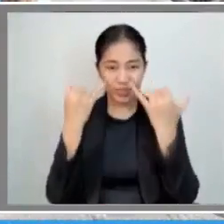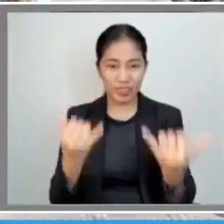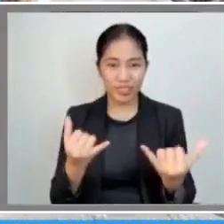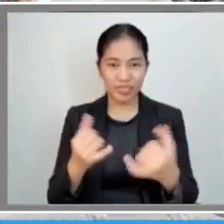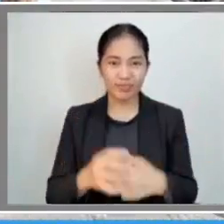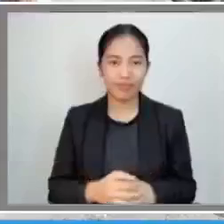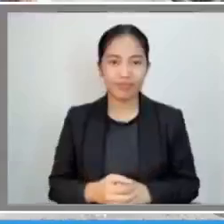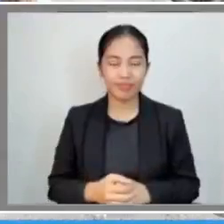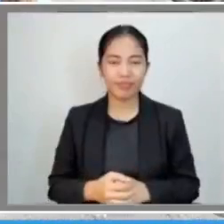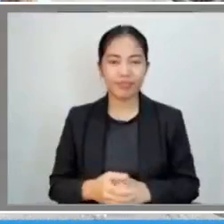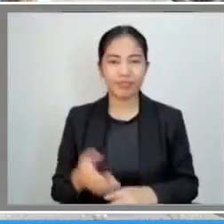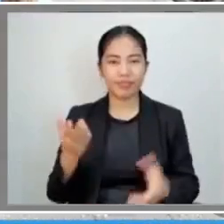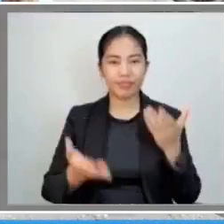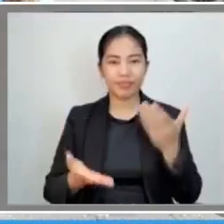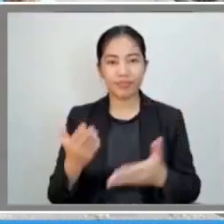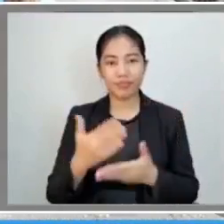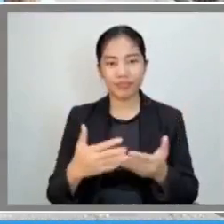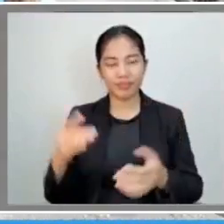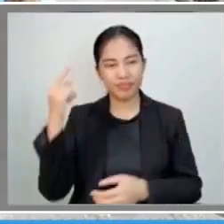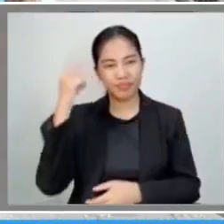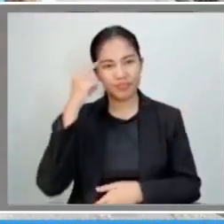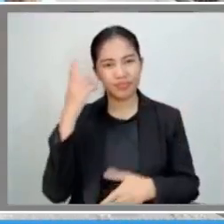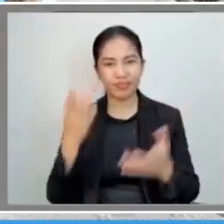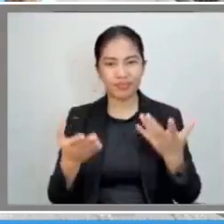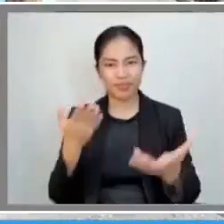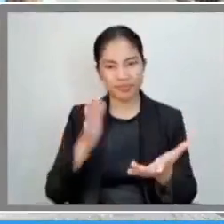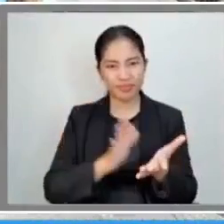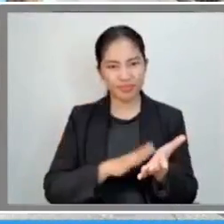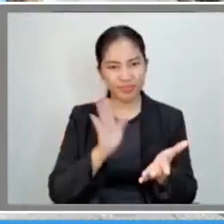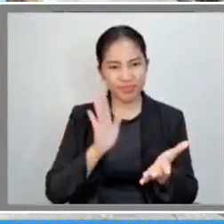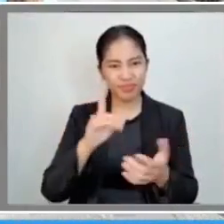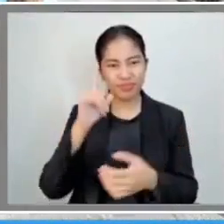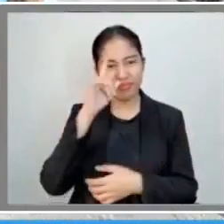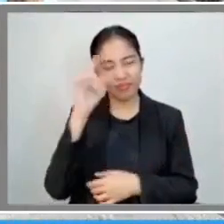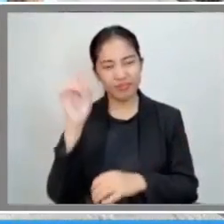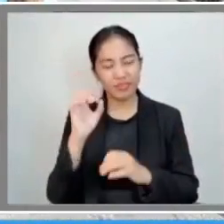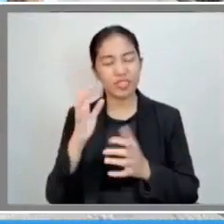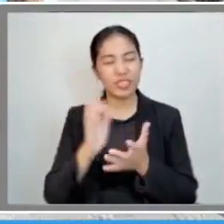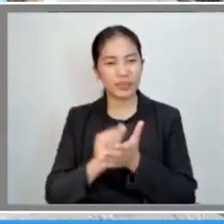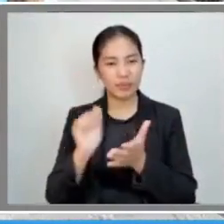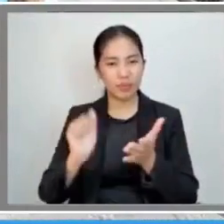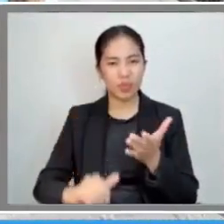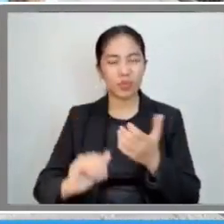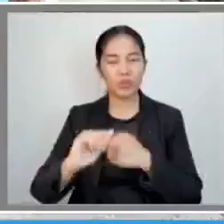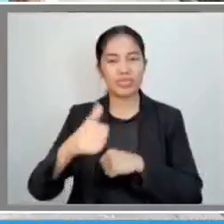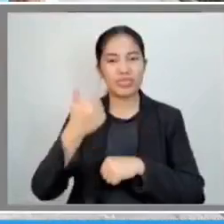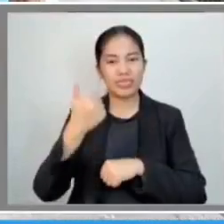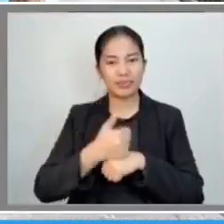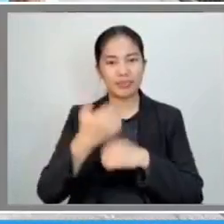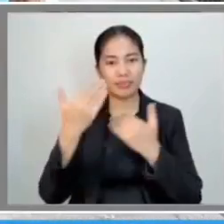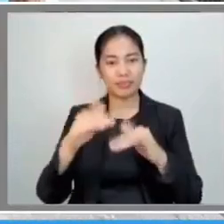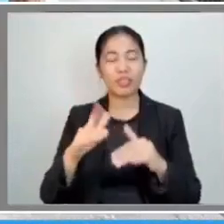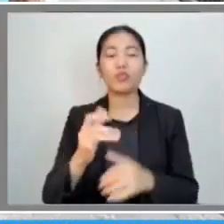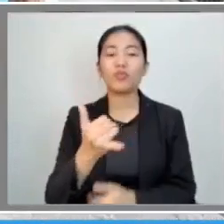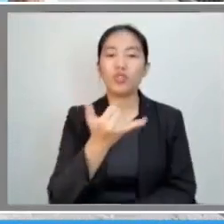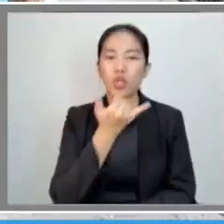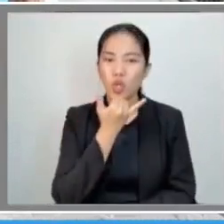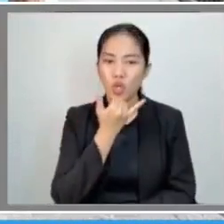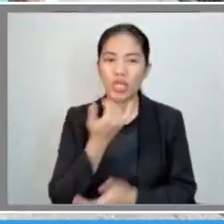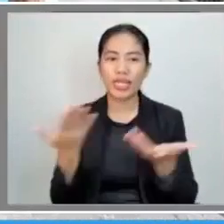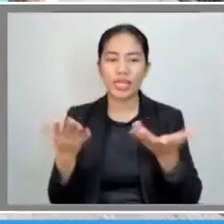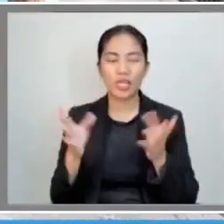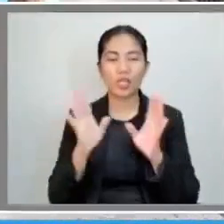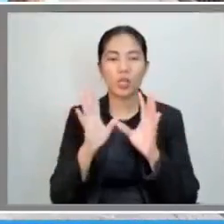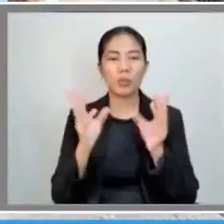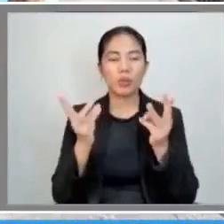iba iniisip na sobrang mahal na kasi wala na nga yung price cap. Mali. Kasi dito sa Commonwealth Market, eh meron ka pang mabibili